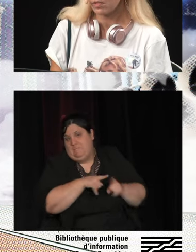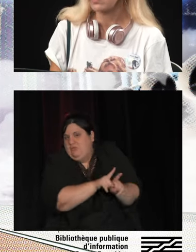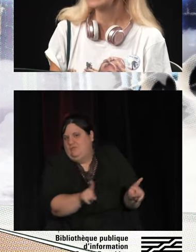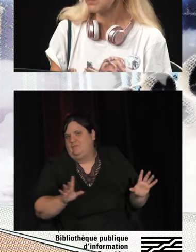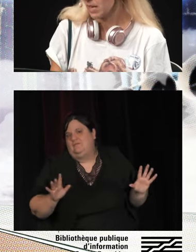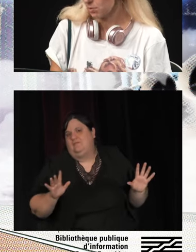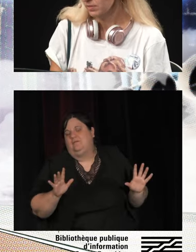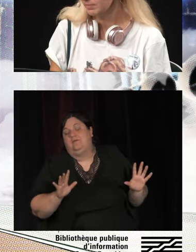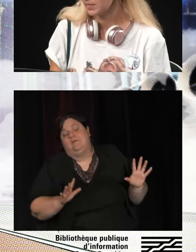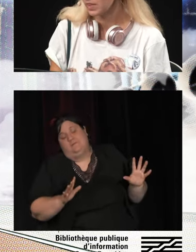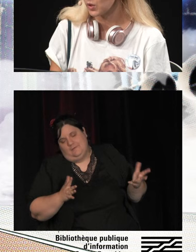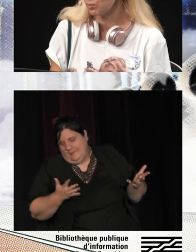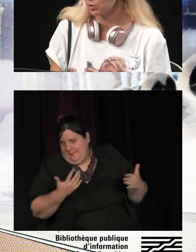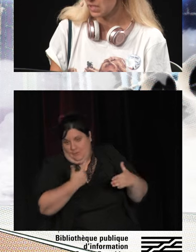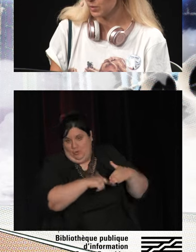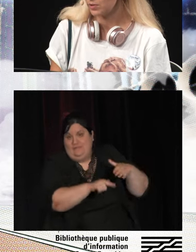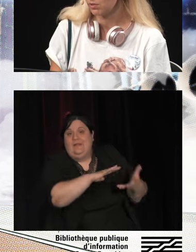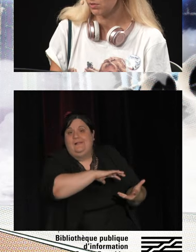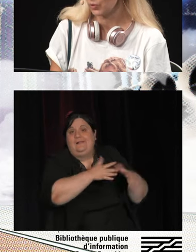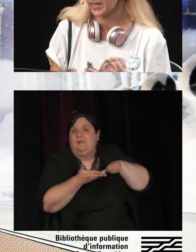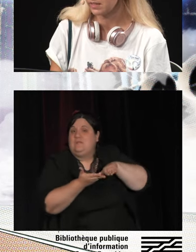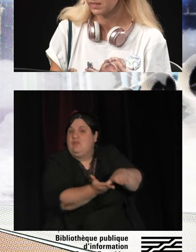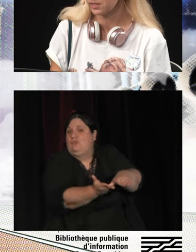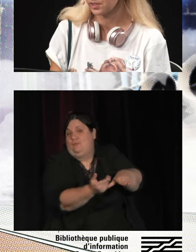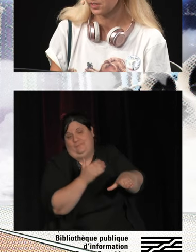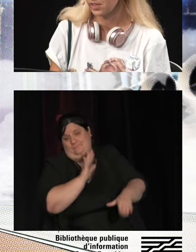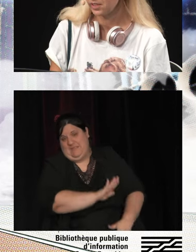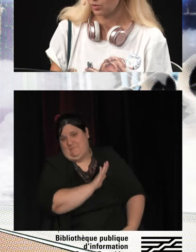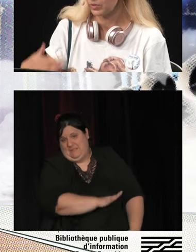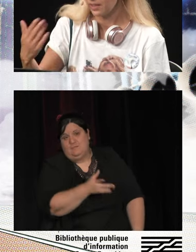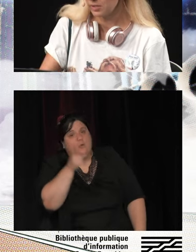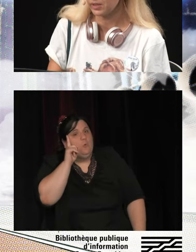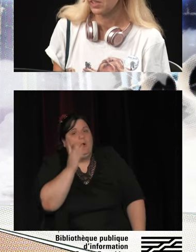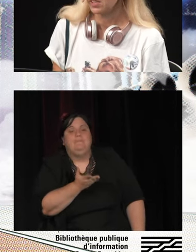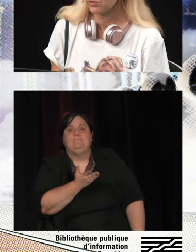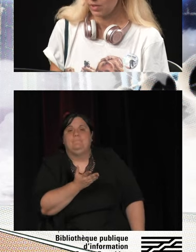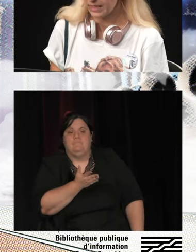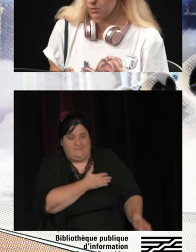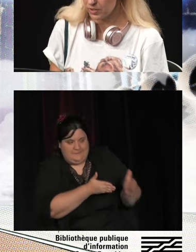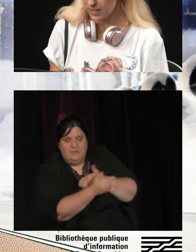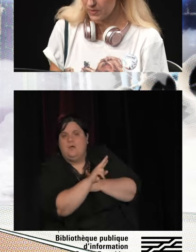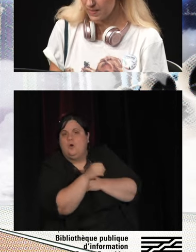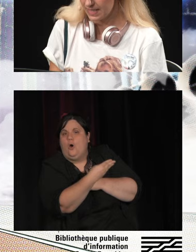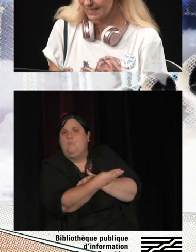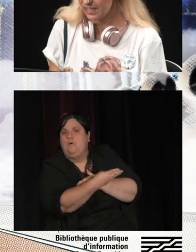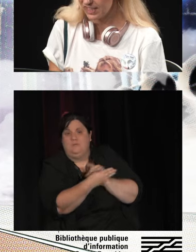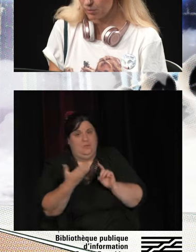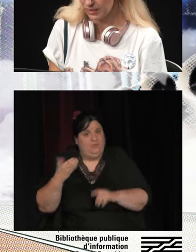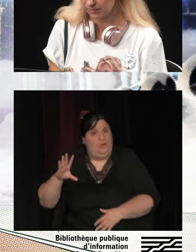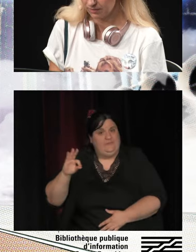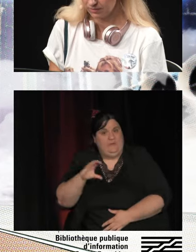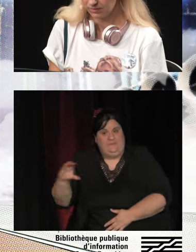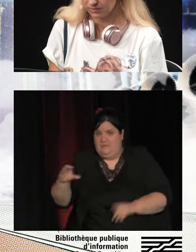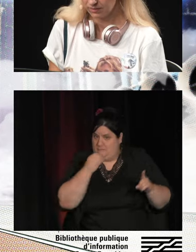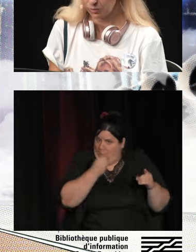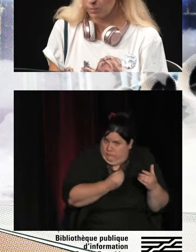Mais donc, c'est de l'émulation. Et pour nos émulations, on a donc des ROM sur lesquels le 150cc est déjà